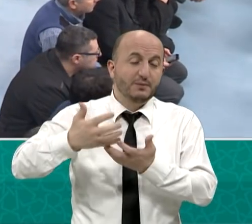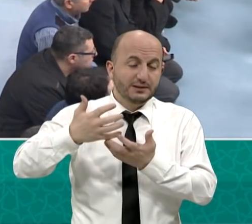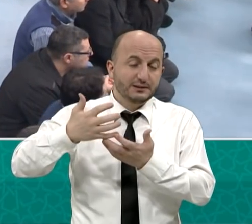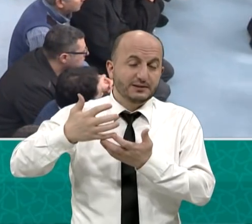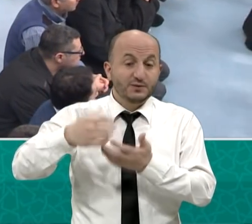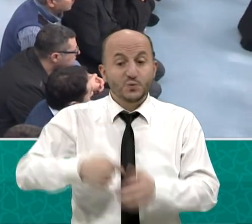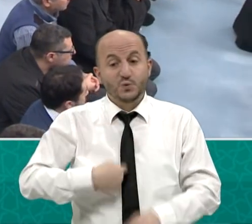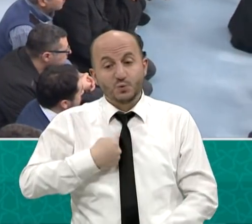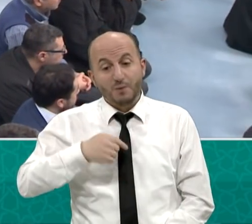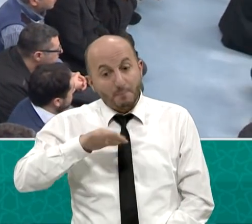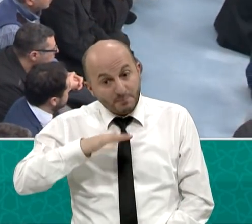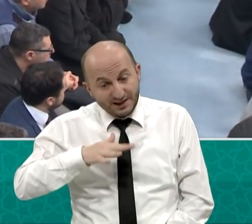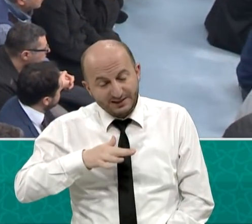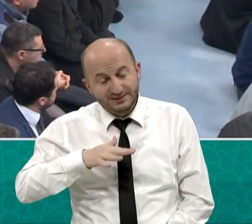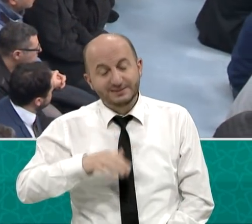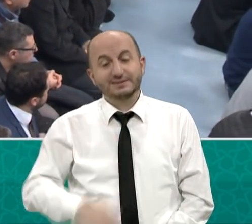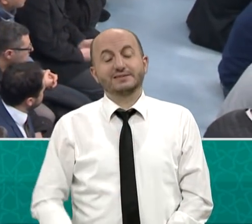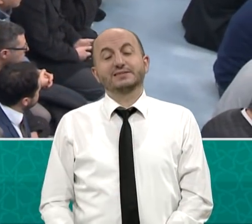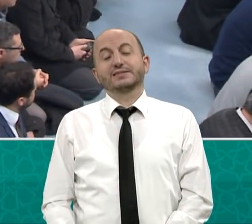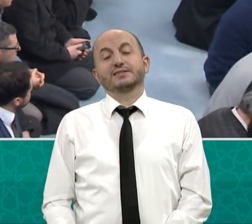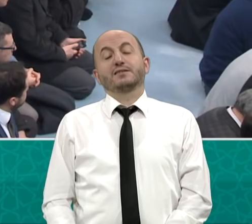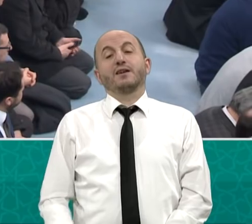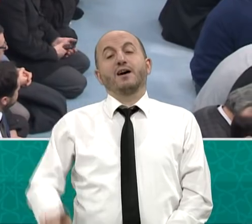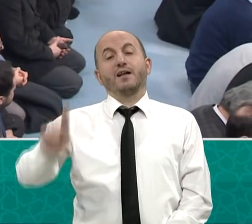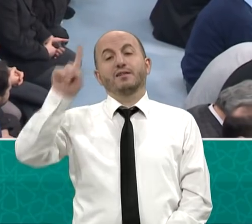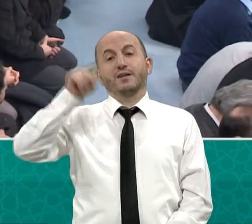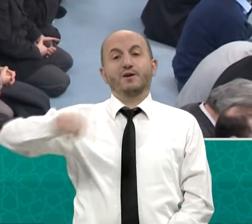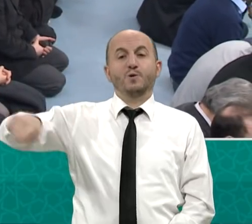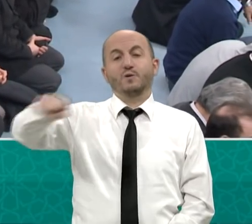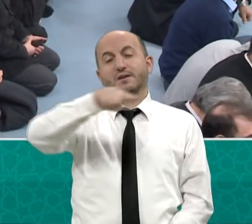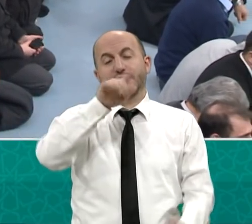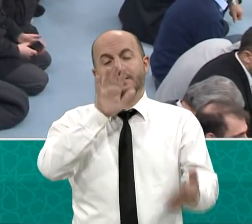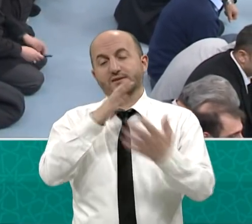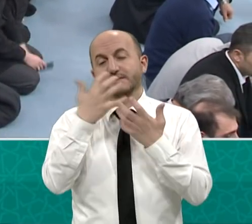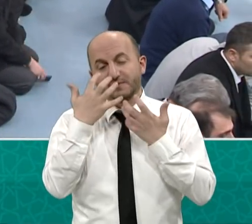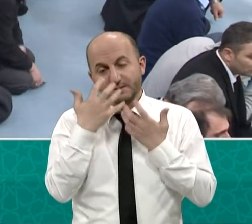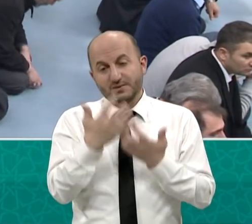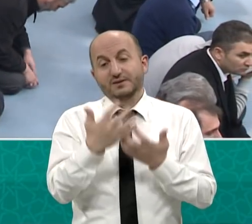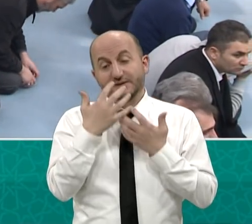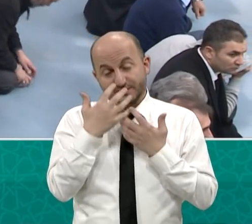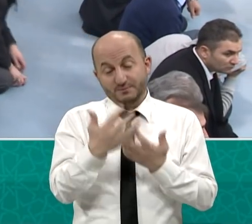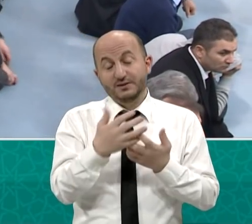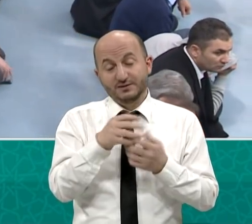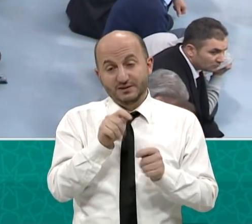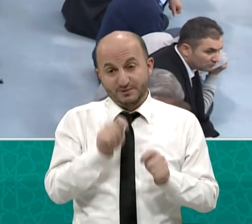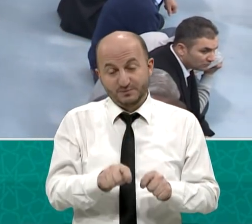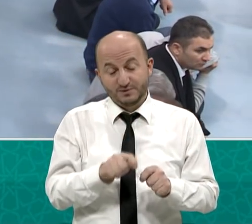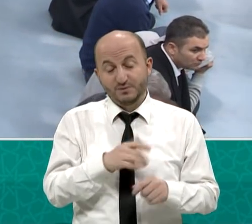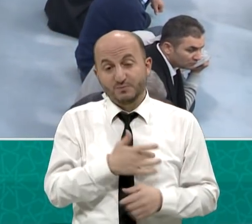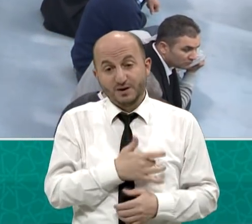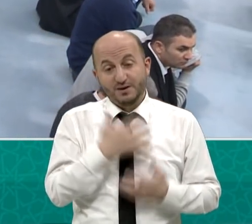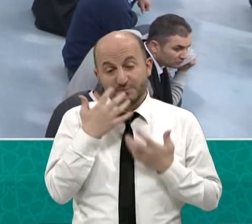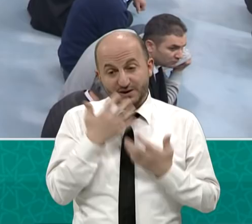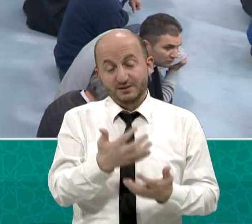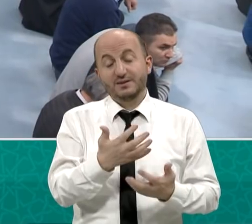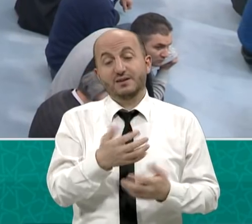rahmetini umabilirler. Vallahu gafurur rahim. Allah onlara karşı rahmetiyle muamele edecek, merhametiyle onlara